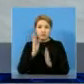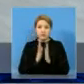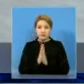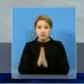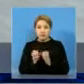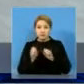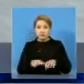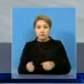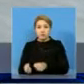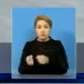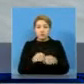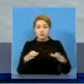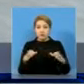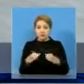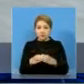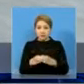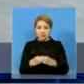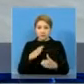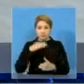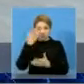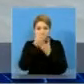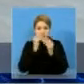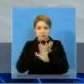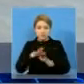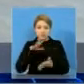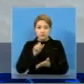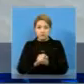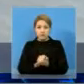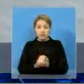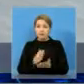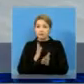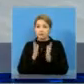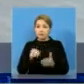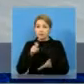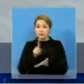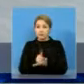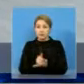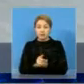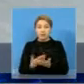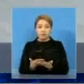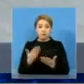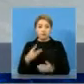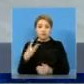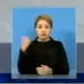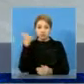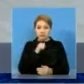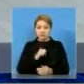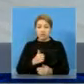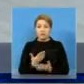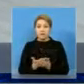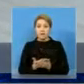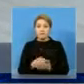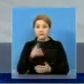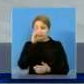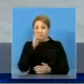чтобы мусоровывозящие компании о нас не забывали и занимались своими прямыми обязанностями. Уже 2 месяца такая проблема.